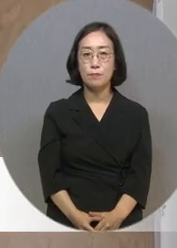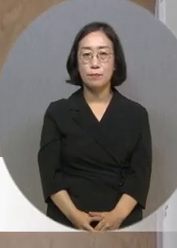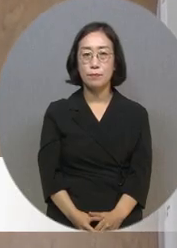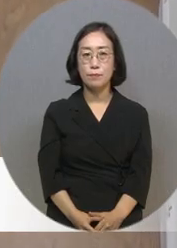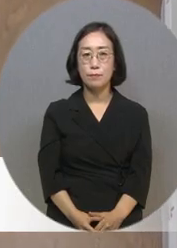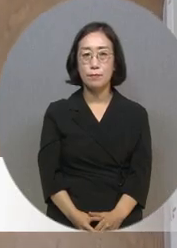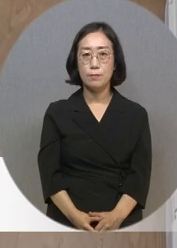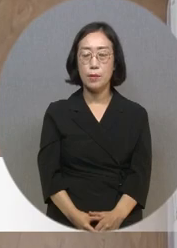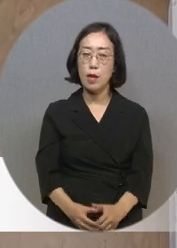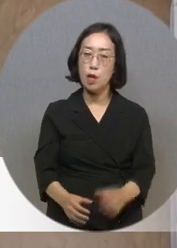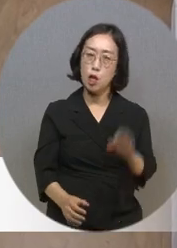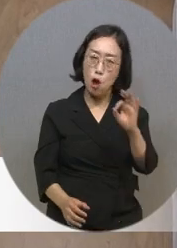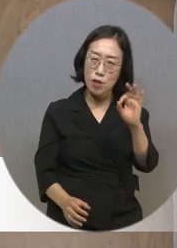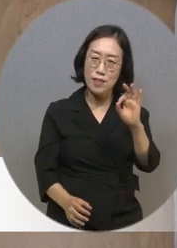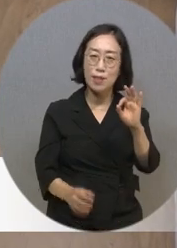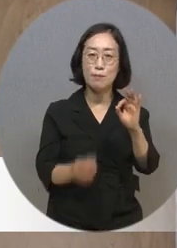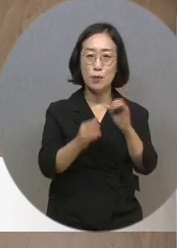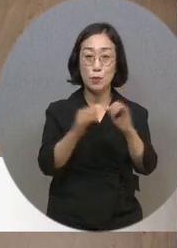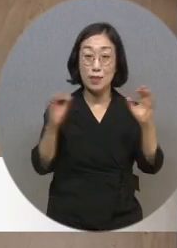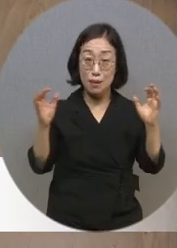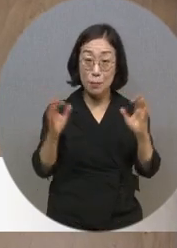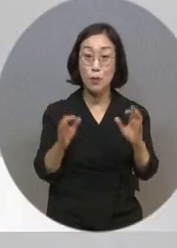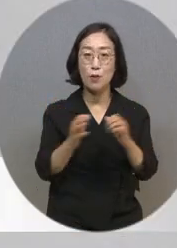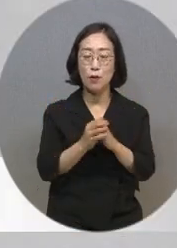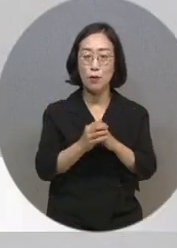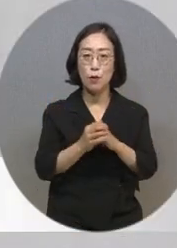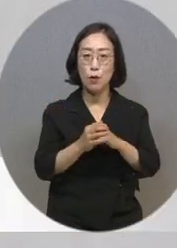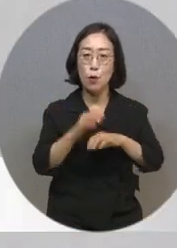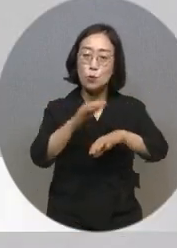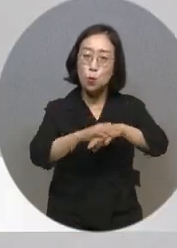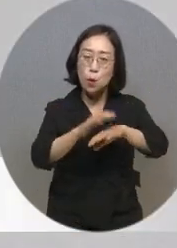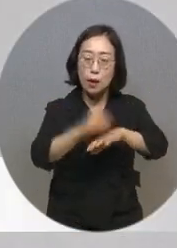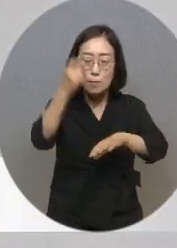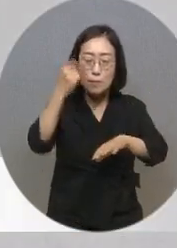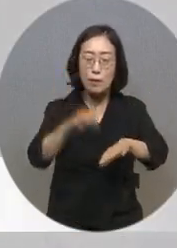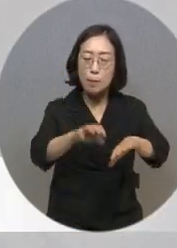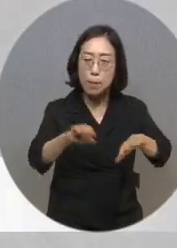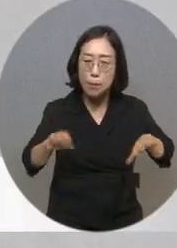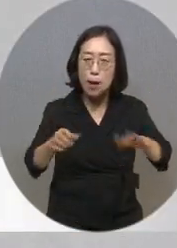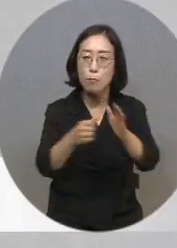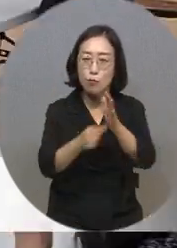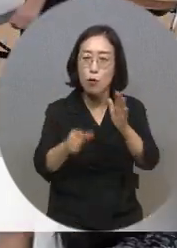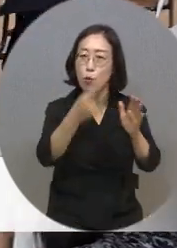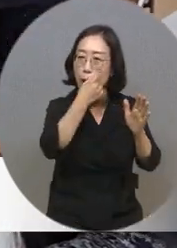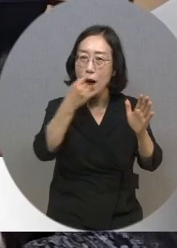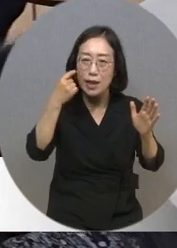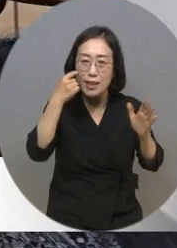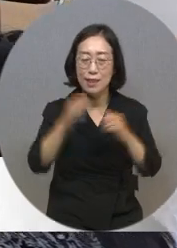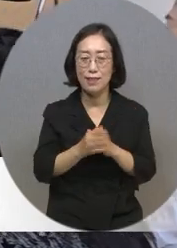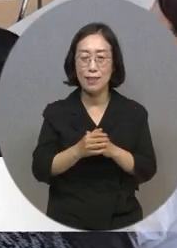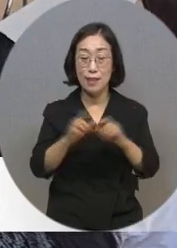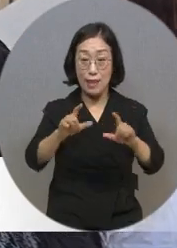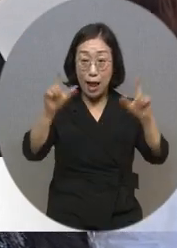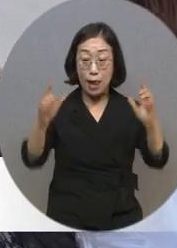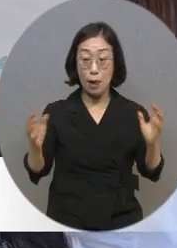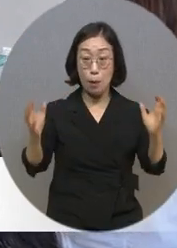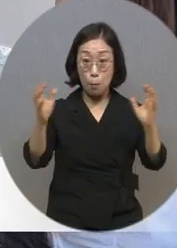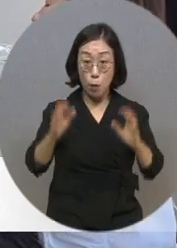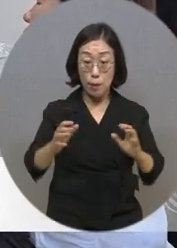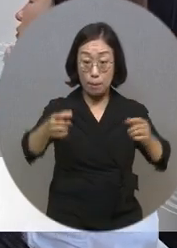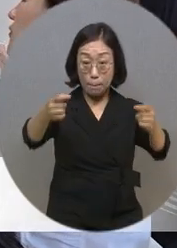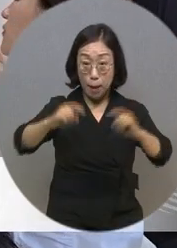10여 명의 사람들이 한데 모여 촉감을 통해 어떤 물건인지 확인하고 있습니다. 이날 모인 사람들은